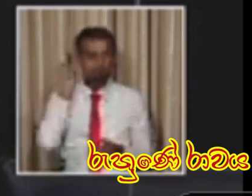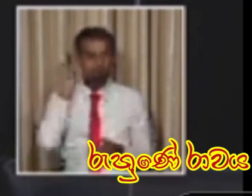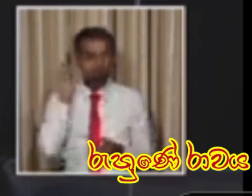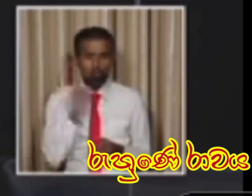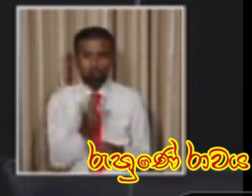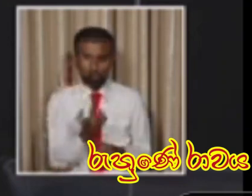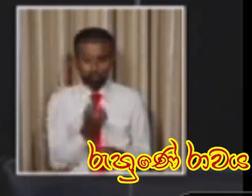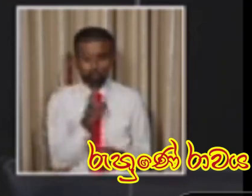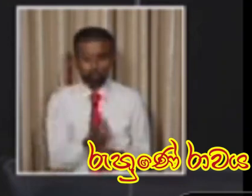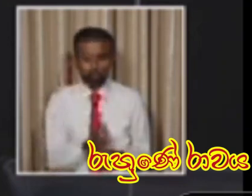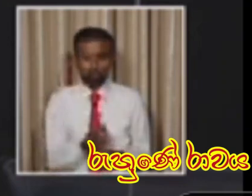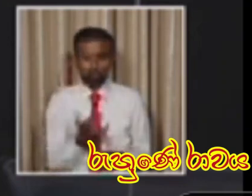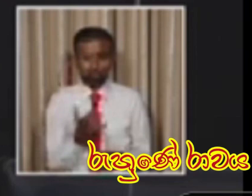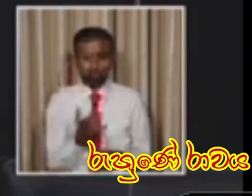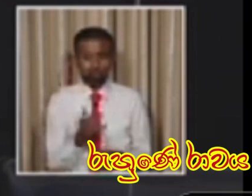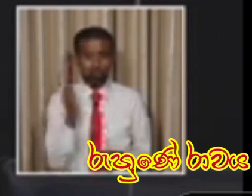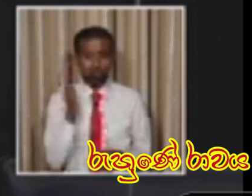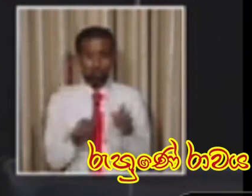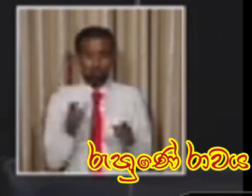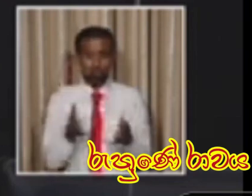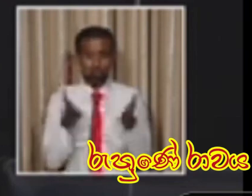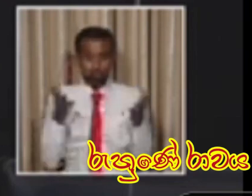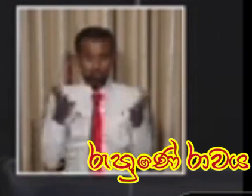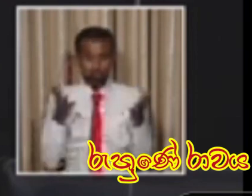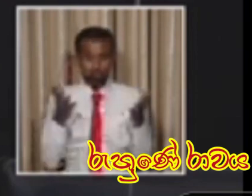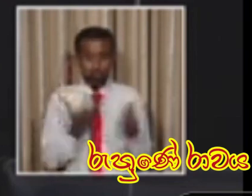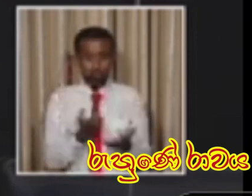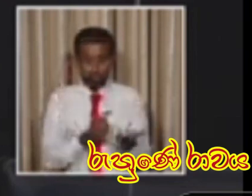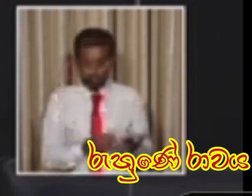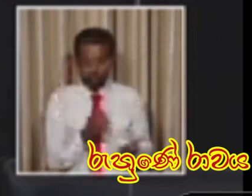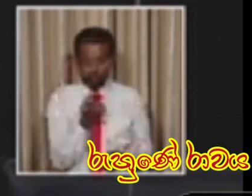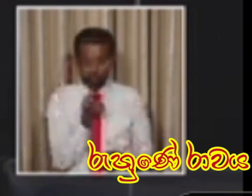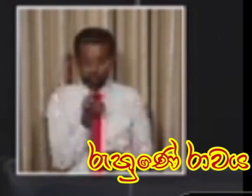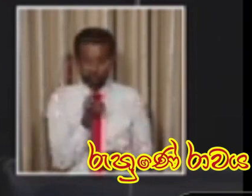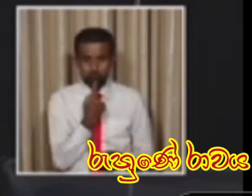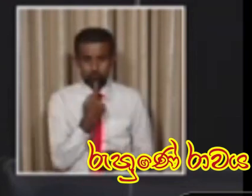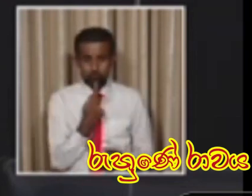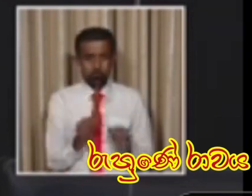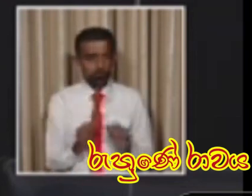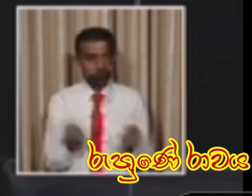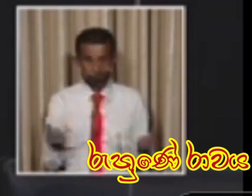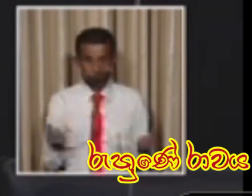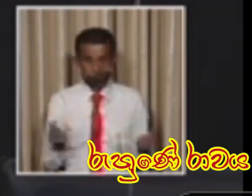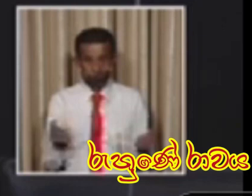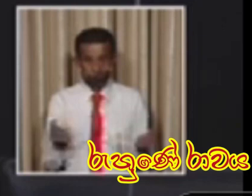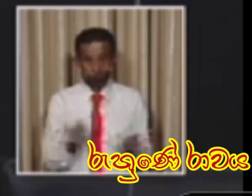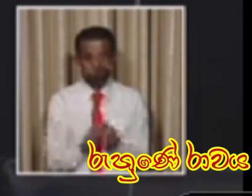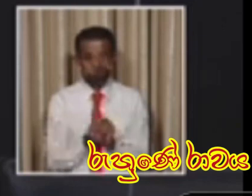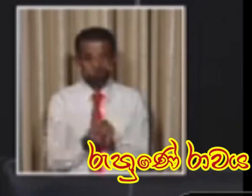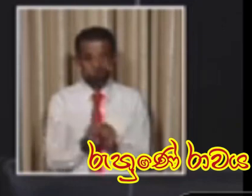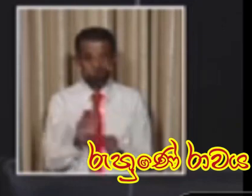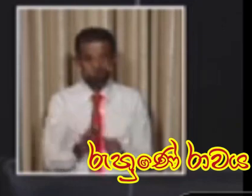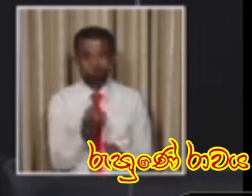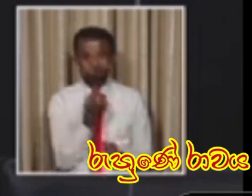කියනවා. ගොඩක් ඒවා විශේෂ බහුතරයට යොමු විය යුතුයි කියනවා. ඒවා එසේ නොවෙන්න නම් මෙසේ සංශෝධනය විය යුතුයි